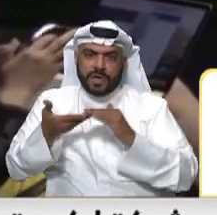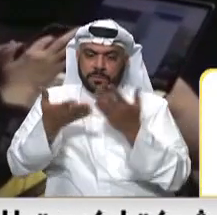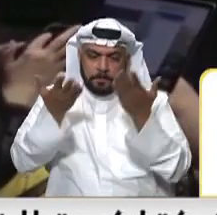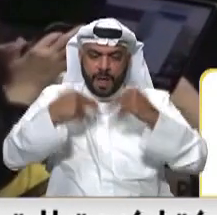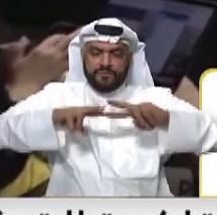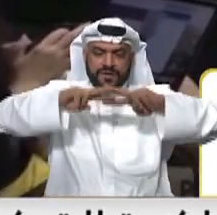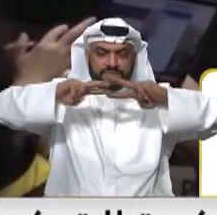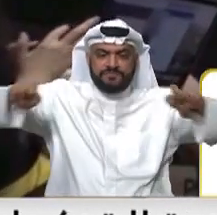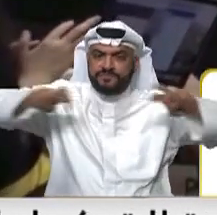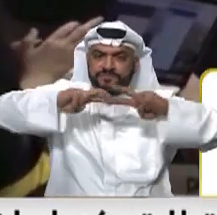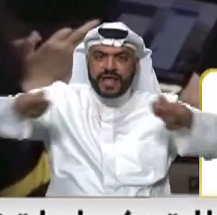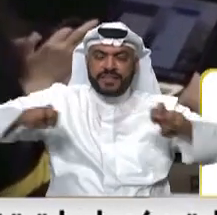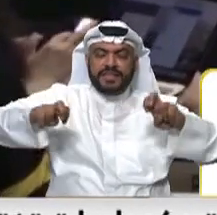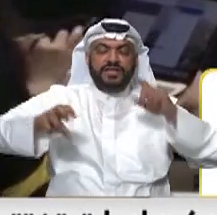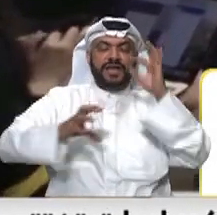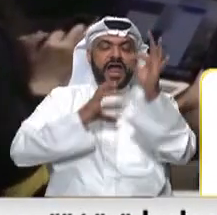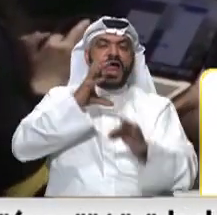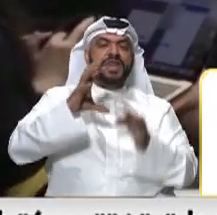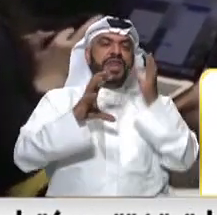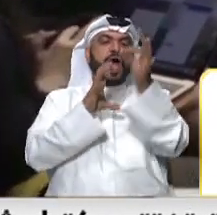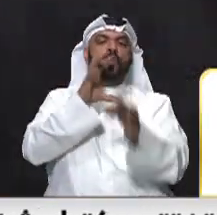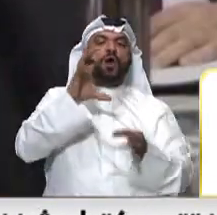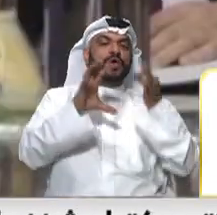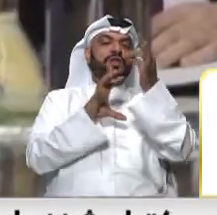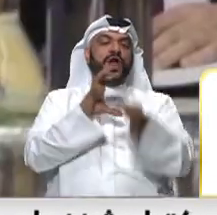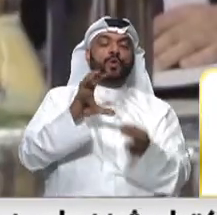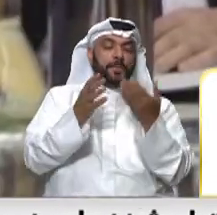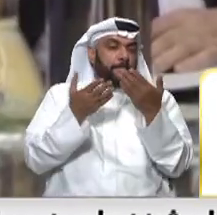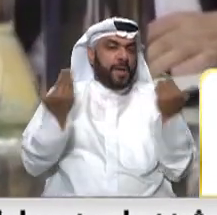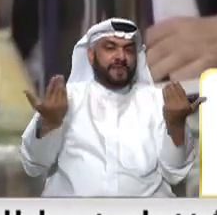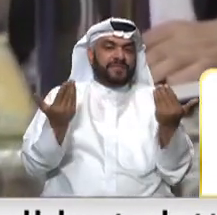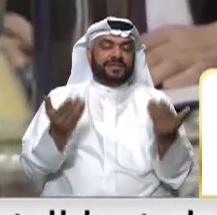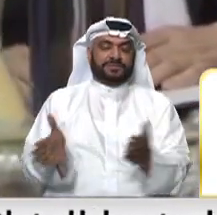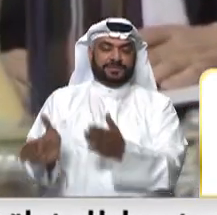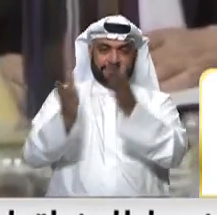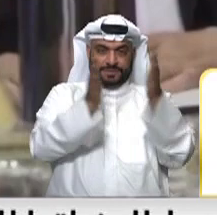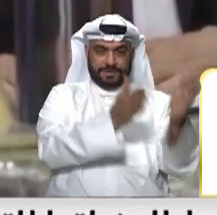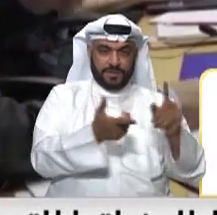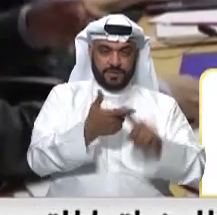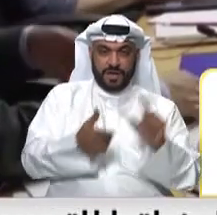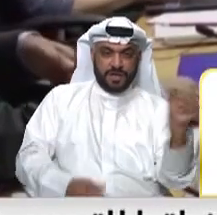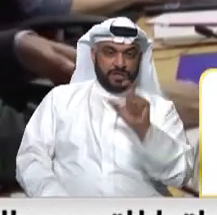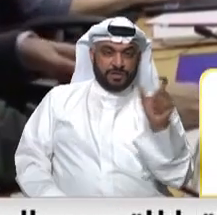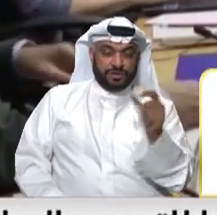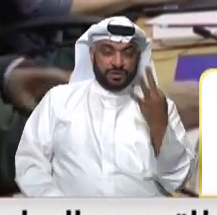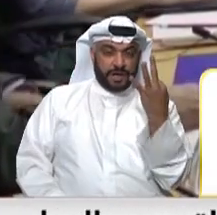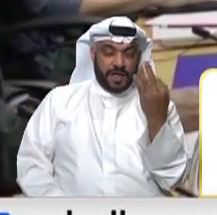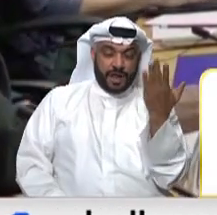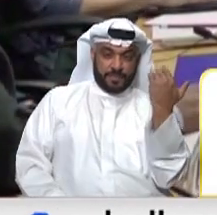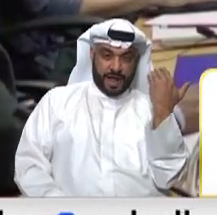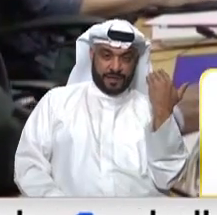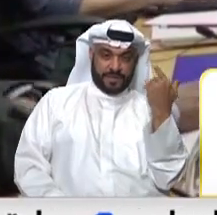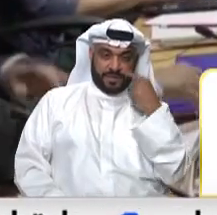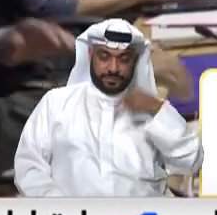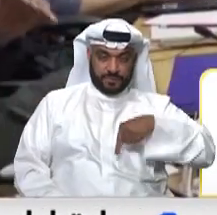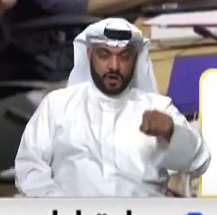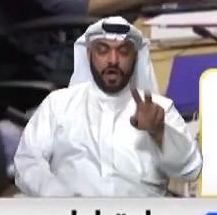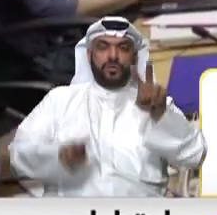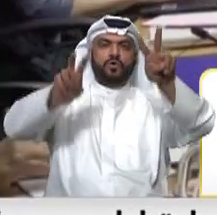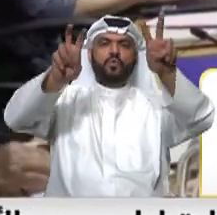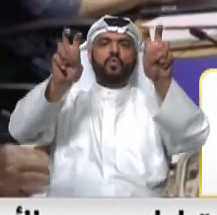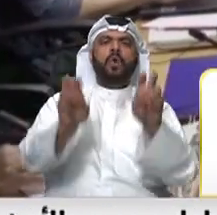برنامجها النووي وخلال الاجتماع الفصلي الاخير للمجلس في مارس علقت القوى الاوروبيه خططها